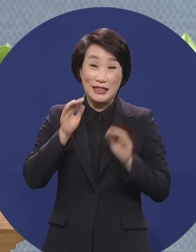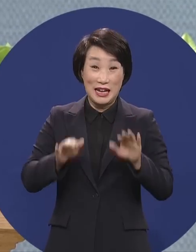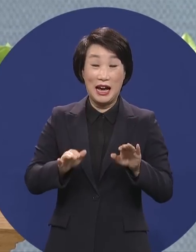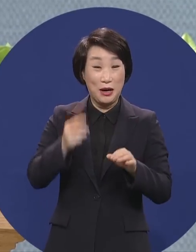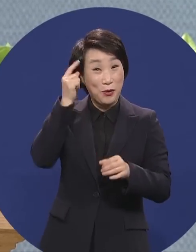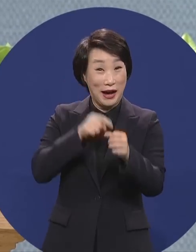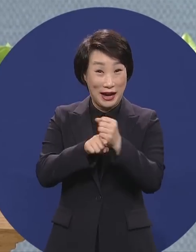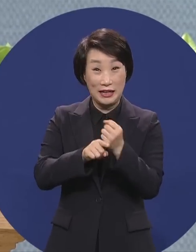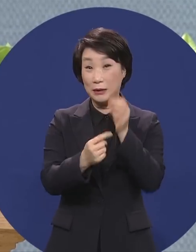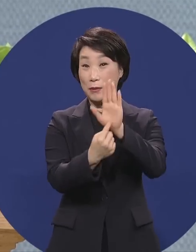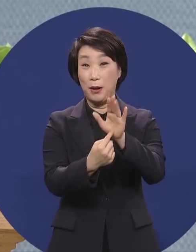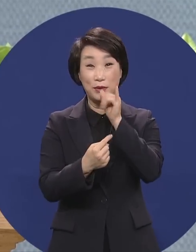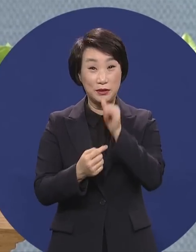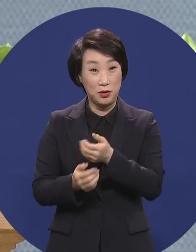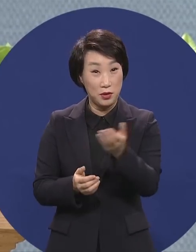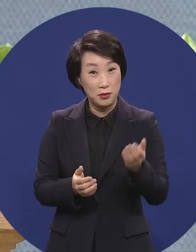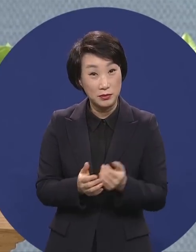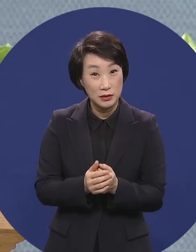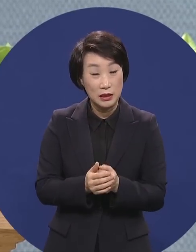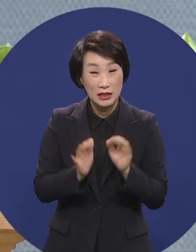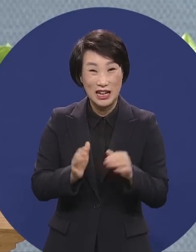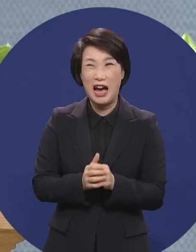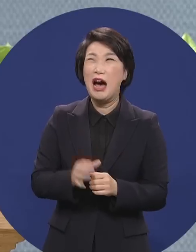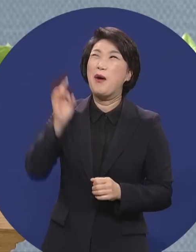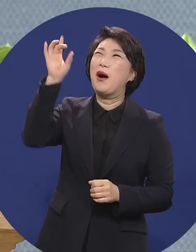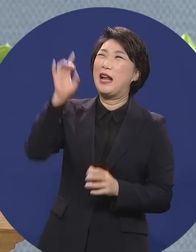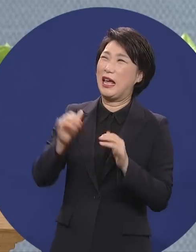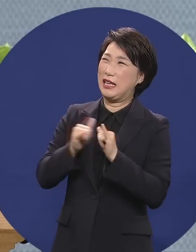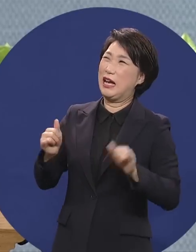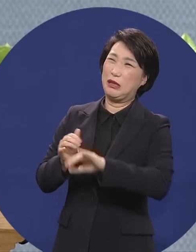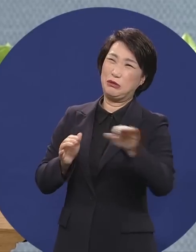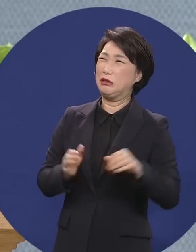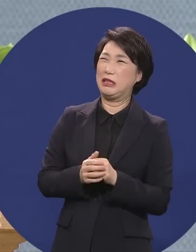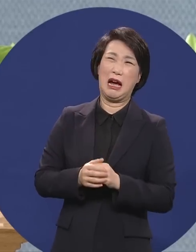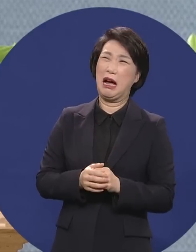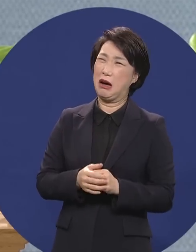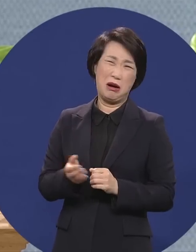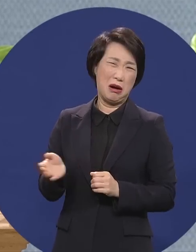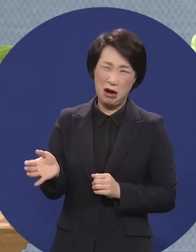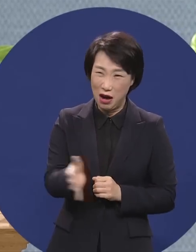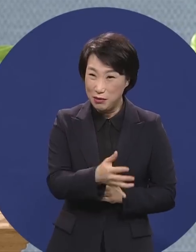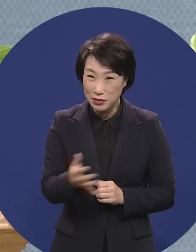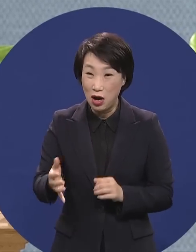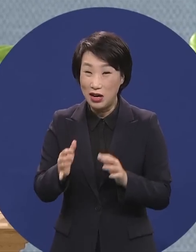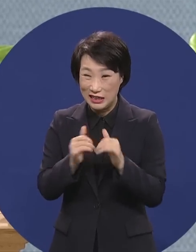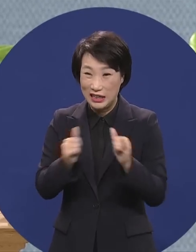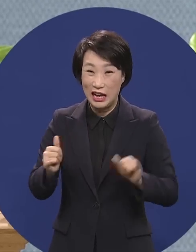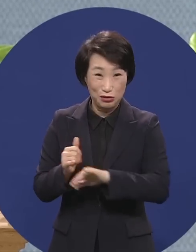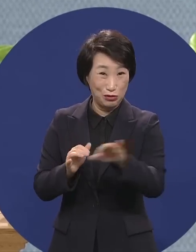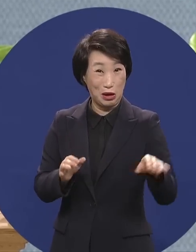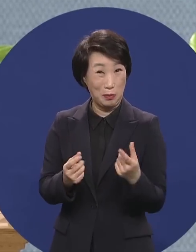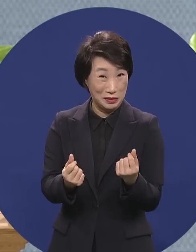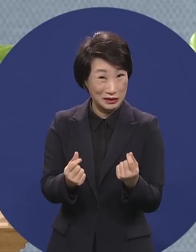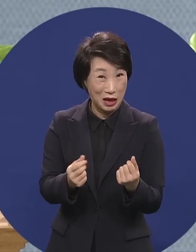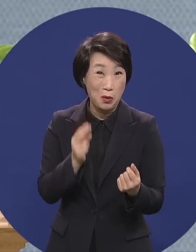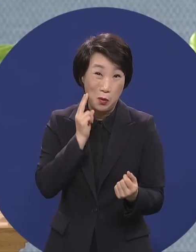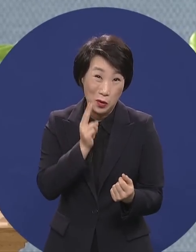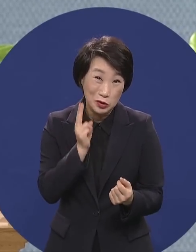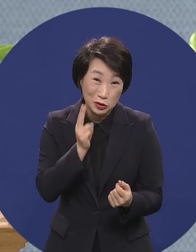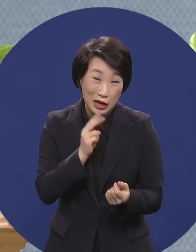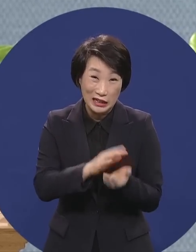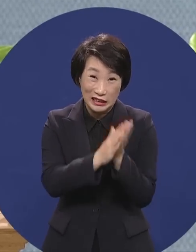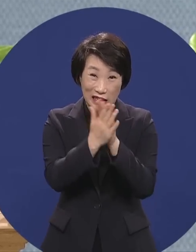과학은 말하지, 야, 원래 인간이 없었어. 인간과 비슷한